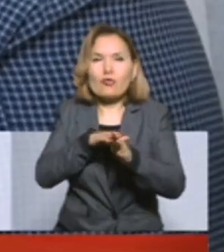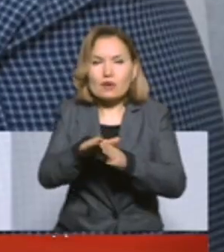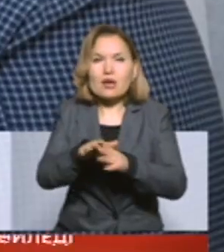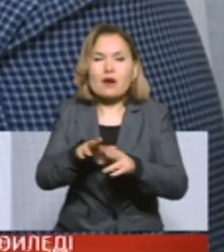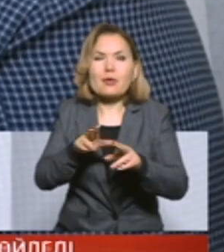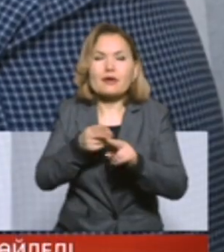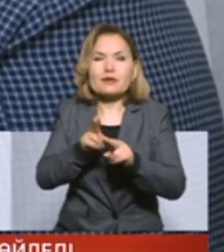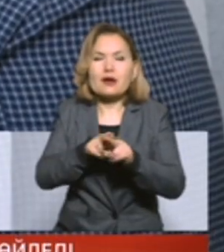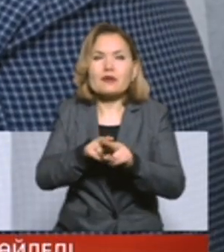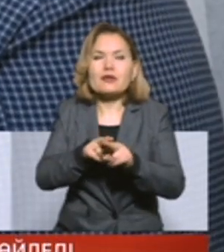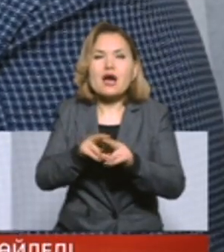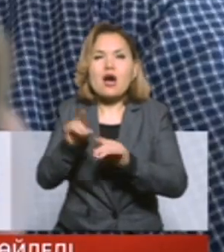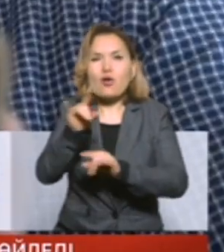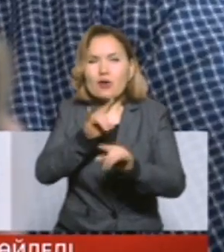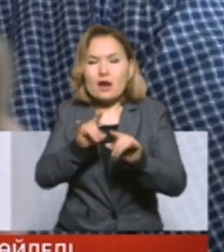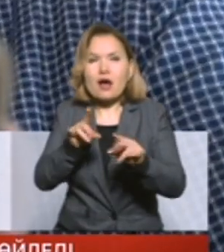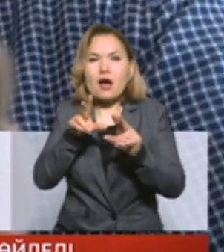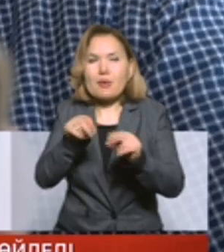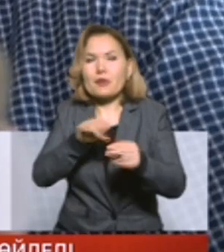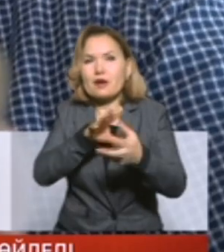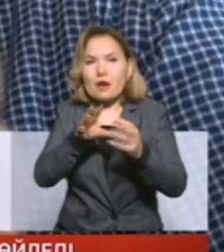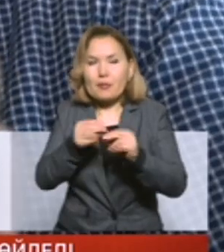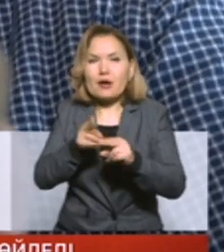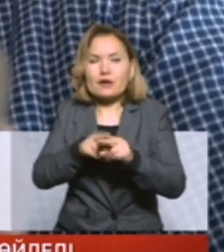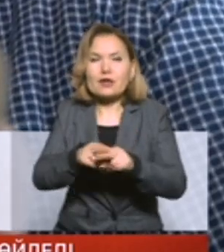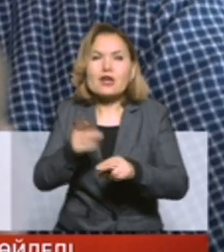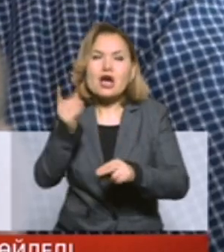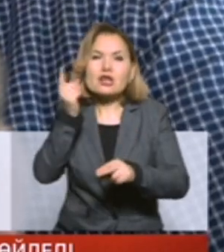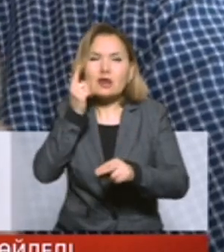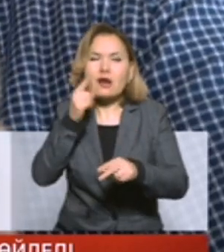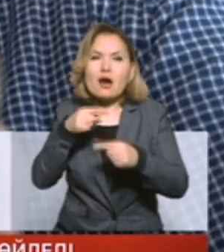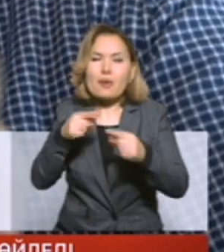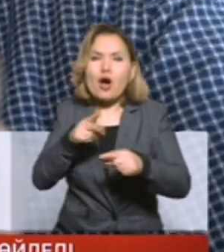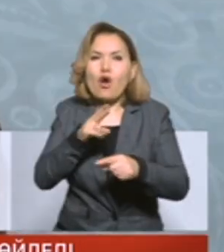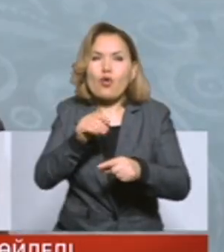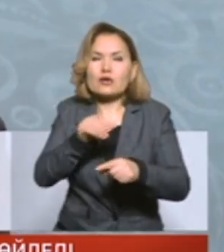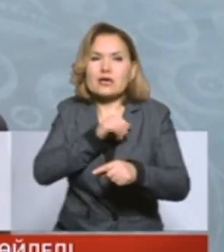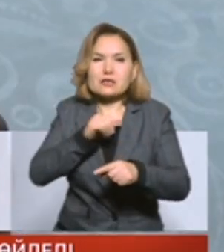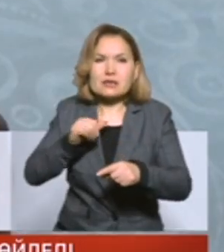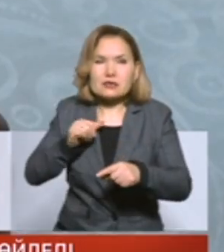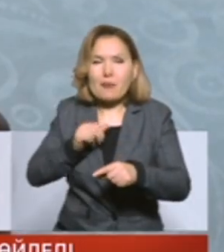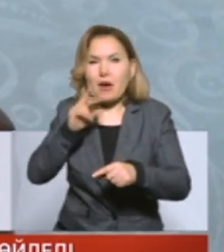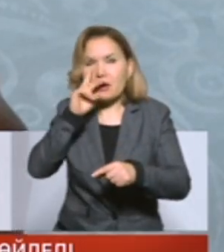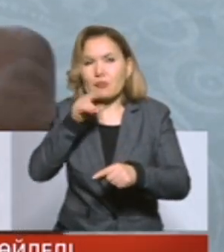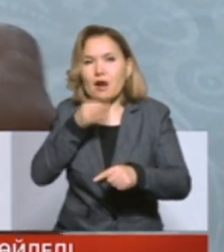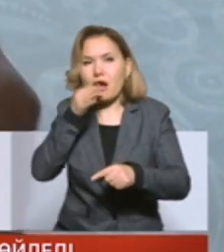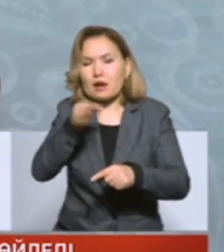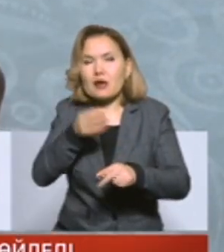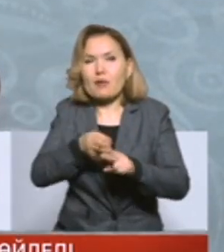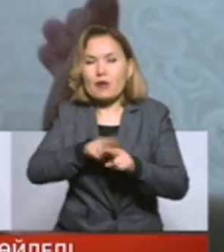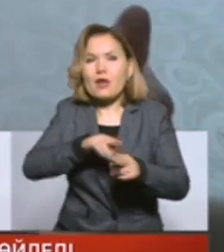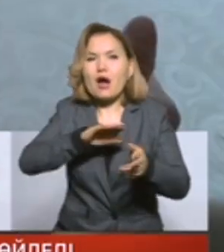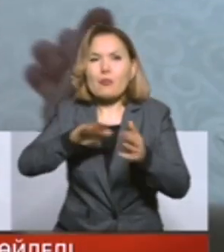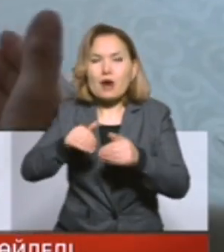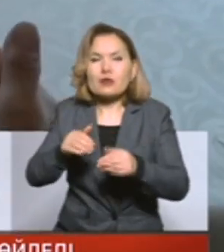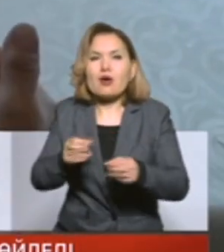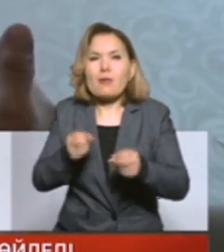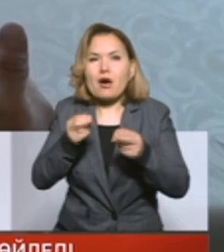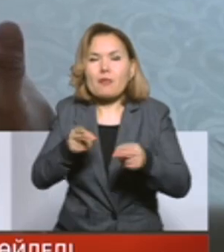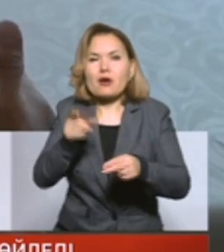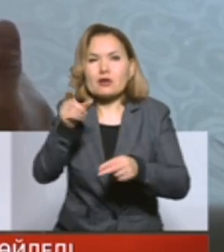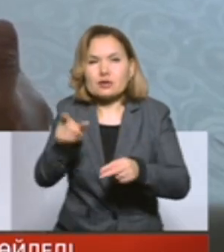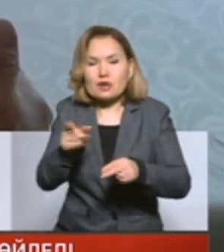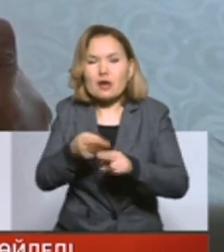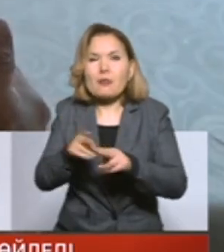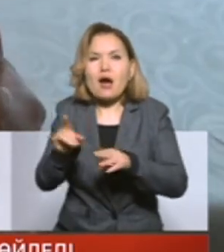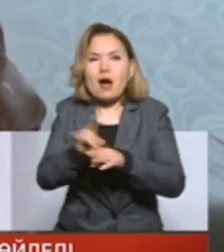сендірген. Осылайша барлық деректерін өз аузынан біліп, телефонына келген кодқа дейін айтқызған. Артынша алаяқтар екеніне көз жетіп, сан соғып қалған